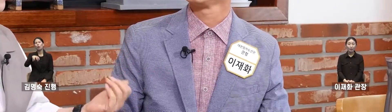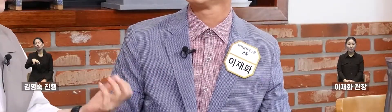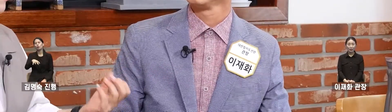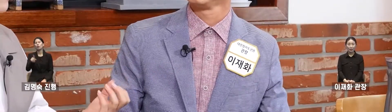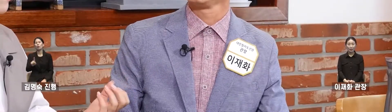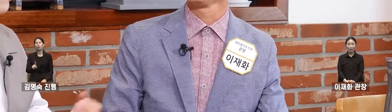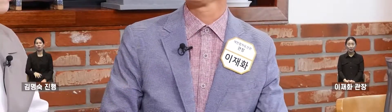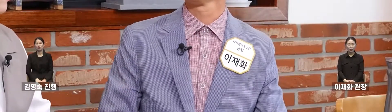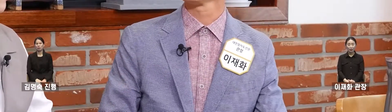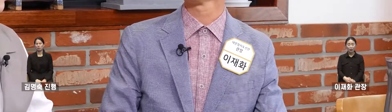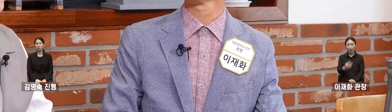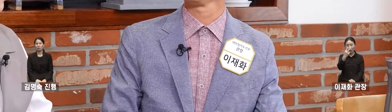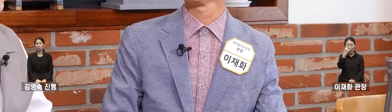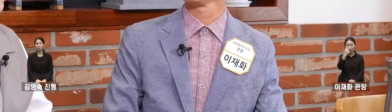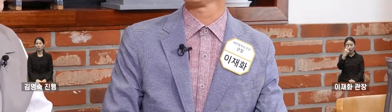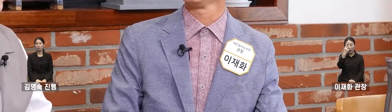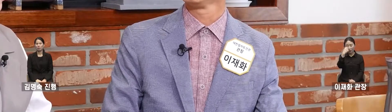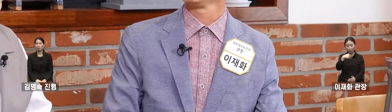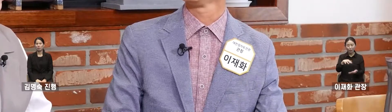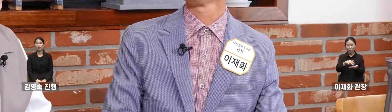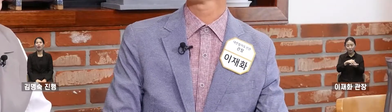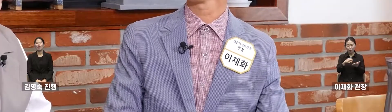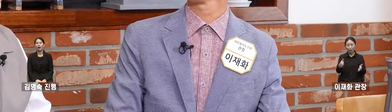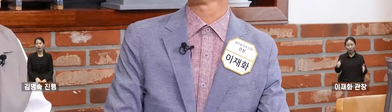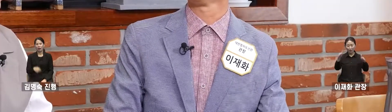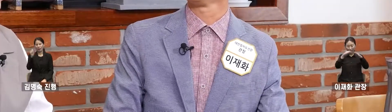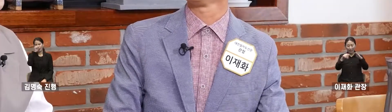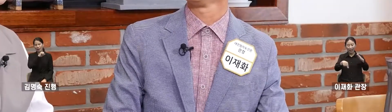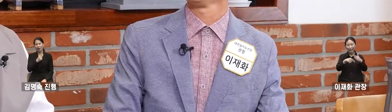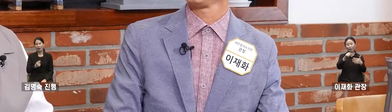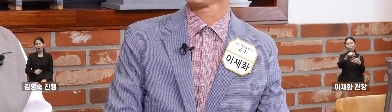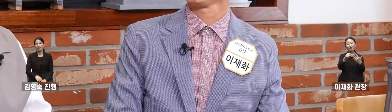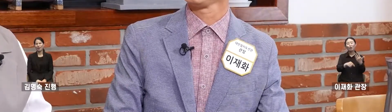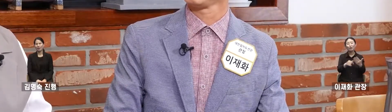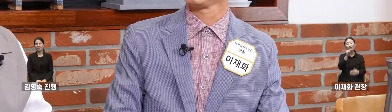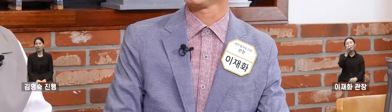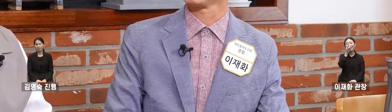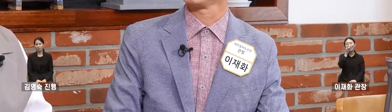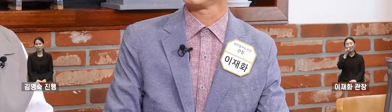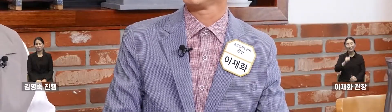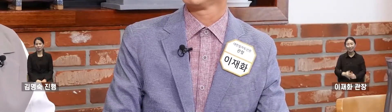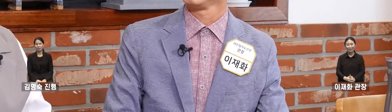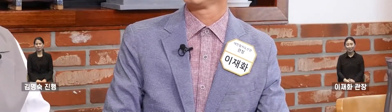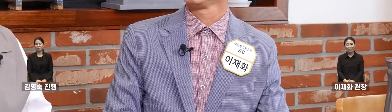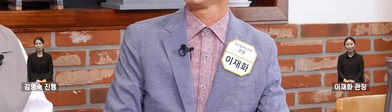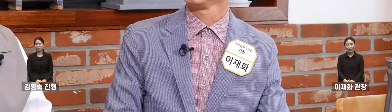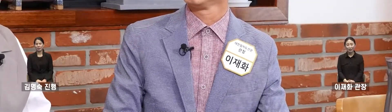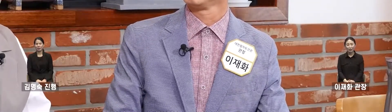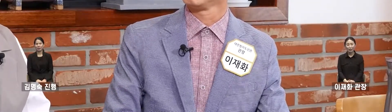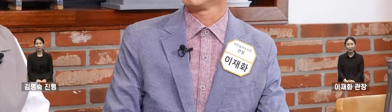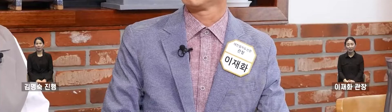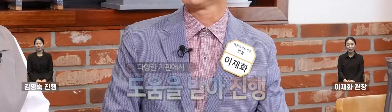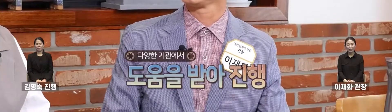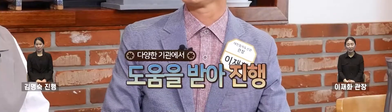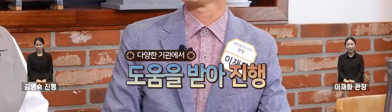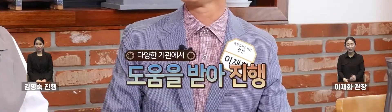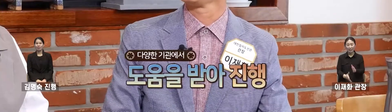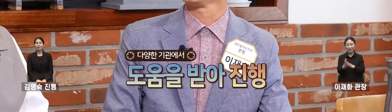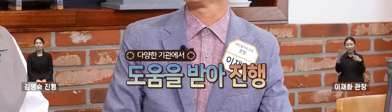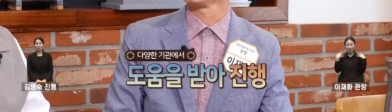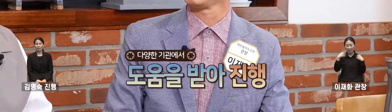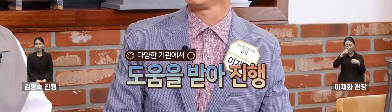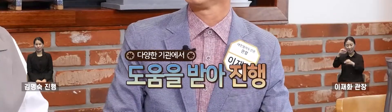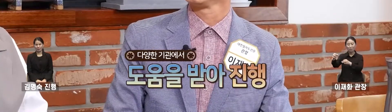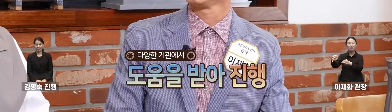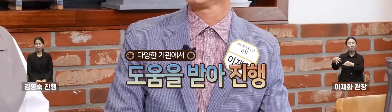배우시는 거예요? 그럼 우리 점자도서관에서 예. 프로그램으로 이렇게 운영하고 있습니다. 예를 들어 뭐 시청에서